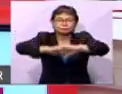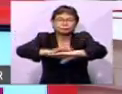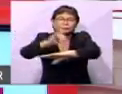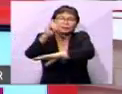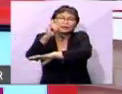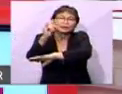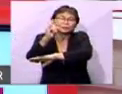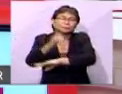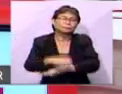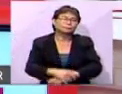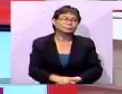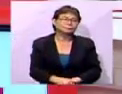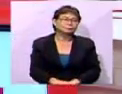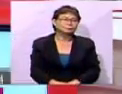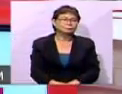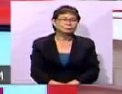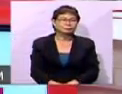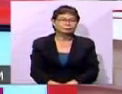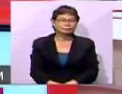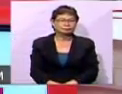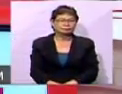Isyak.